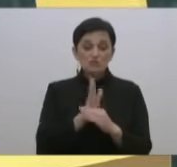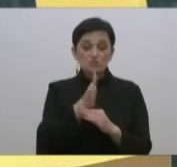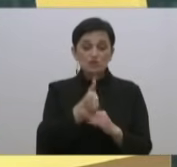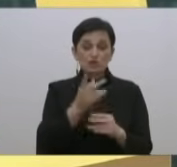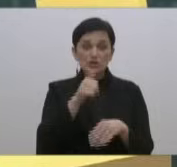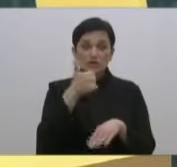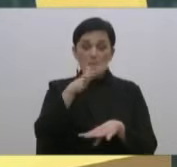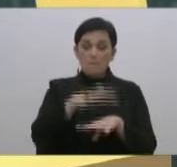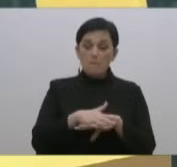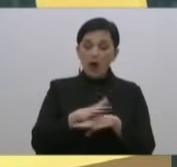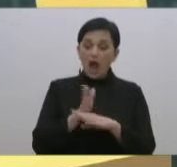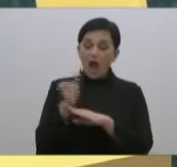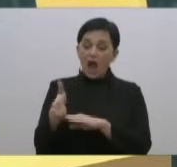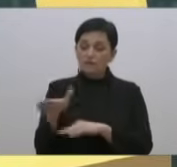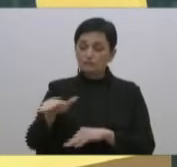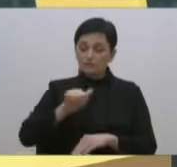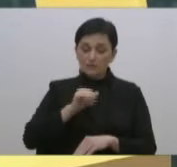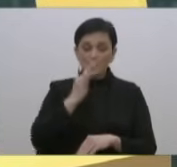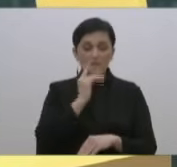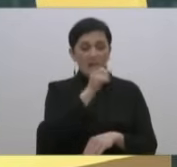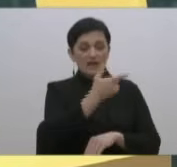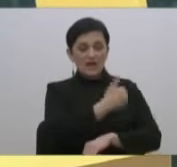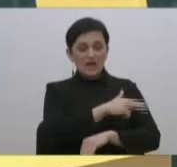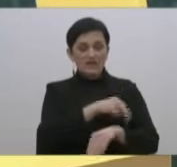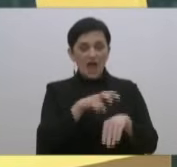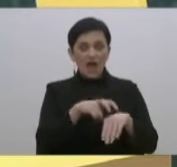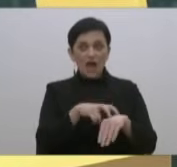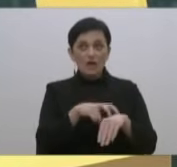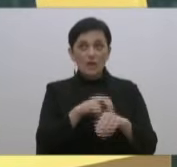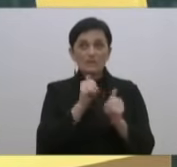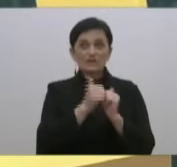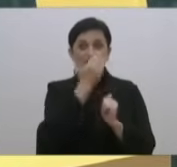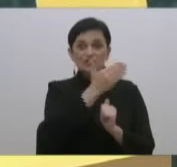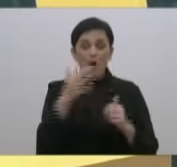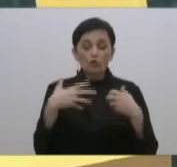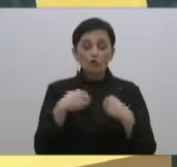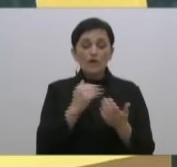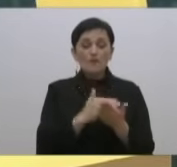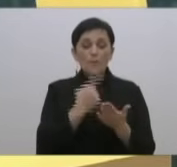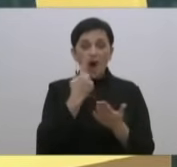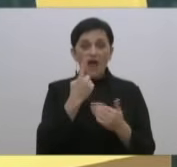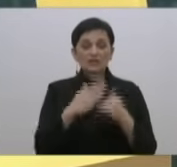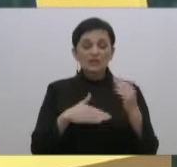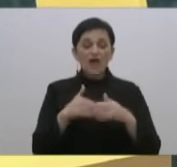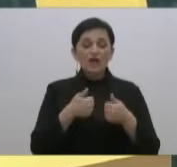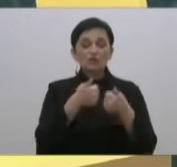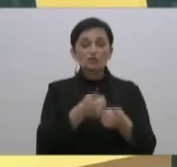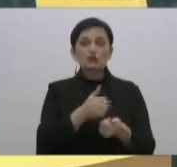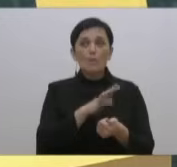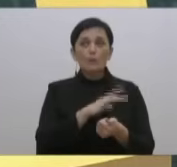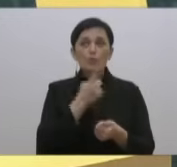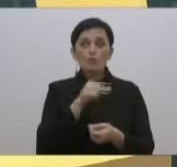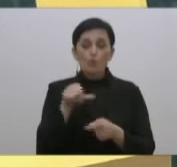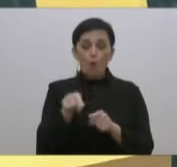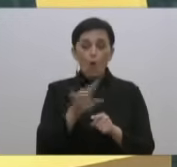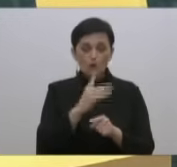მისვლა, ჯერ ბანკს აკითხავდა და მერე კლინიკას და ექიმს. Და საყოველთაოდ ჯანის პროგრამა ერთ-ერთი ხელშემწყობი იყო იმისა, არა მხოლოდ